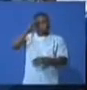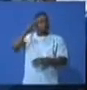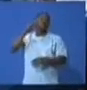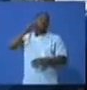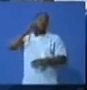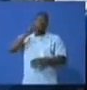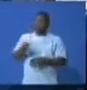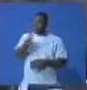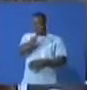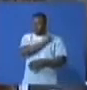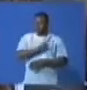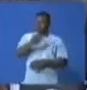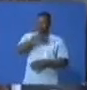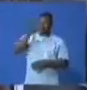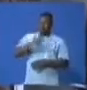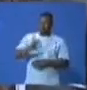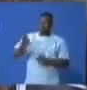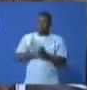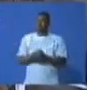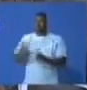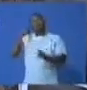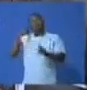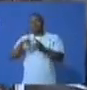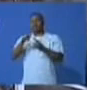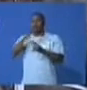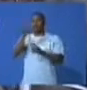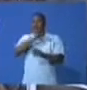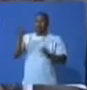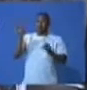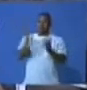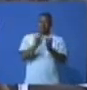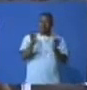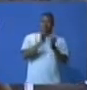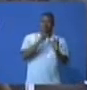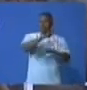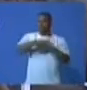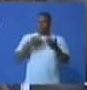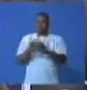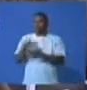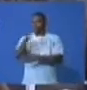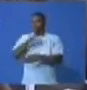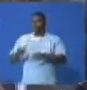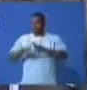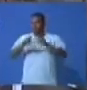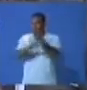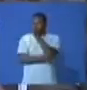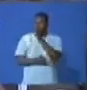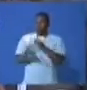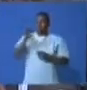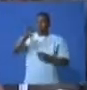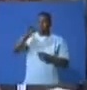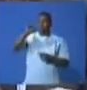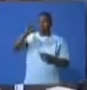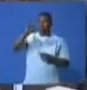Nigeria-Niger-Bénin-Burkina Faso. L'objectif donc c'est d'interconnecter tous les pays donc de la CEDEAO, ce qui va permettre au Burkina Faso donc